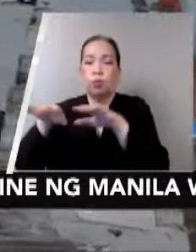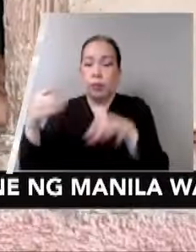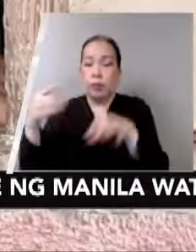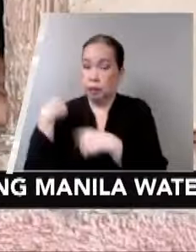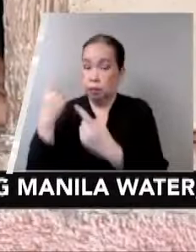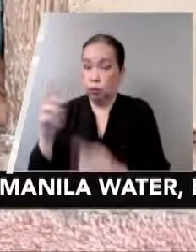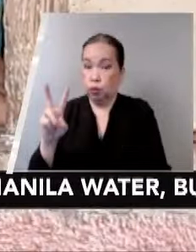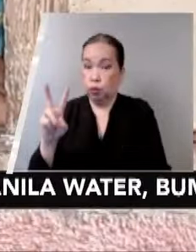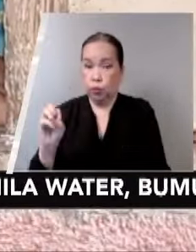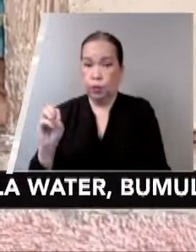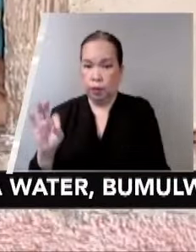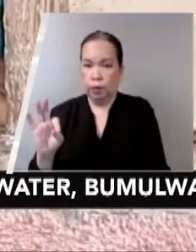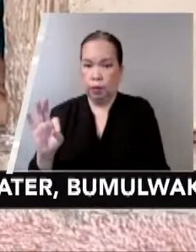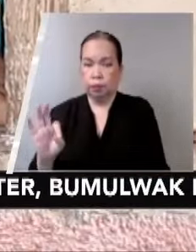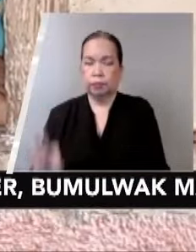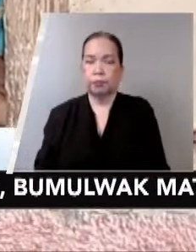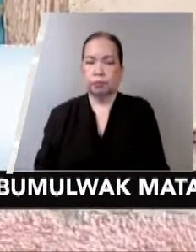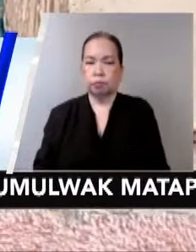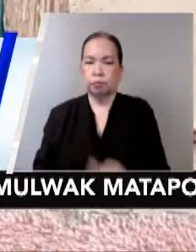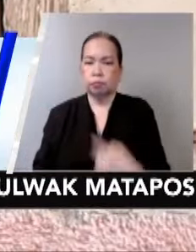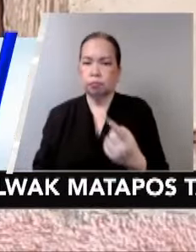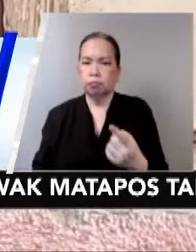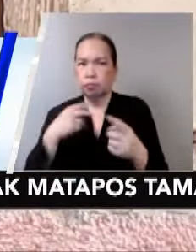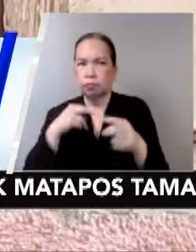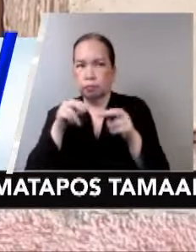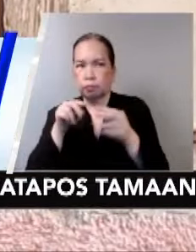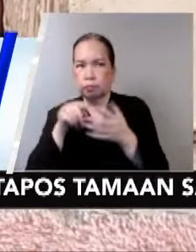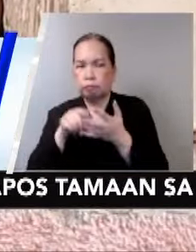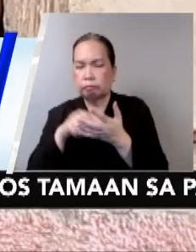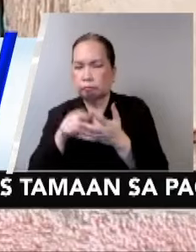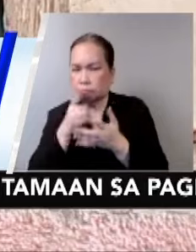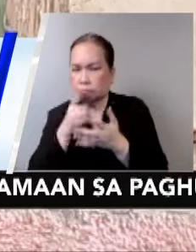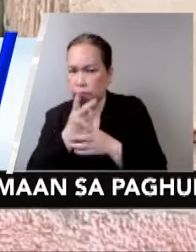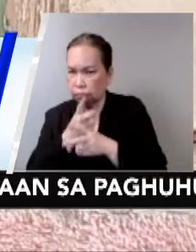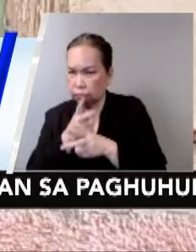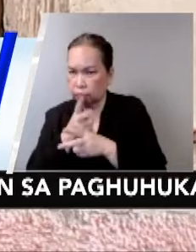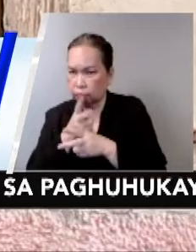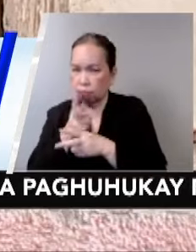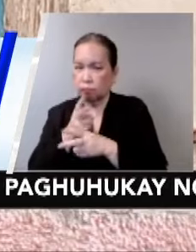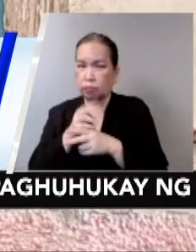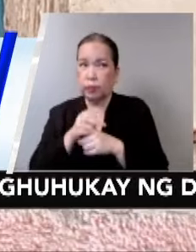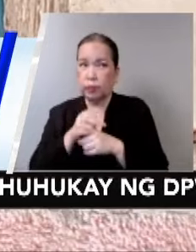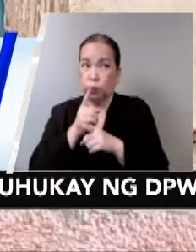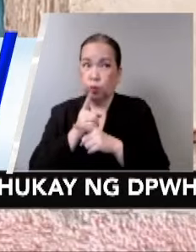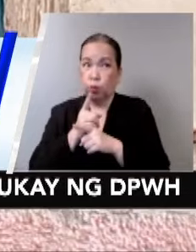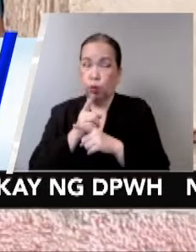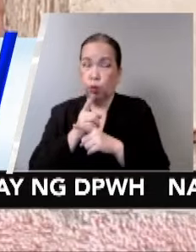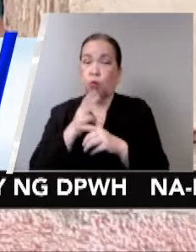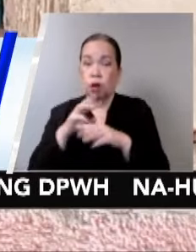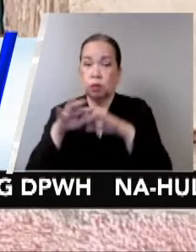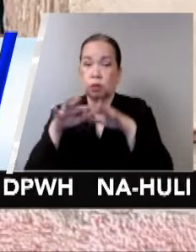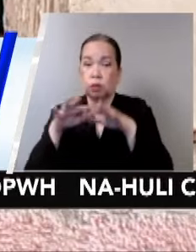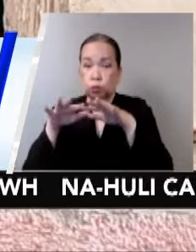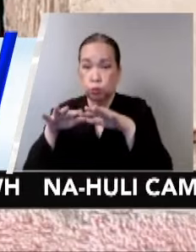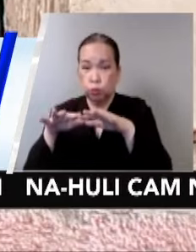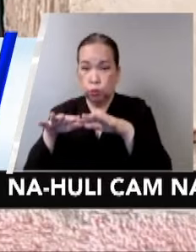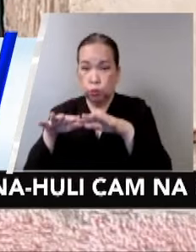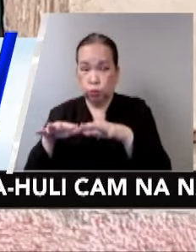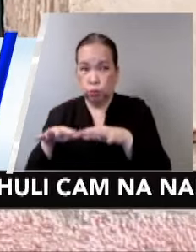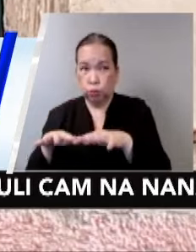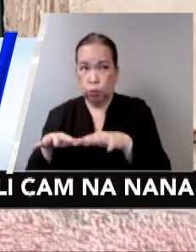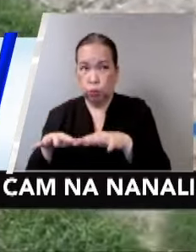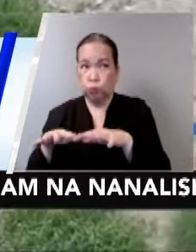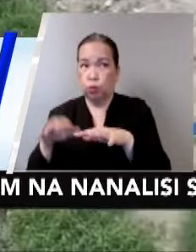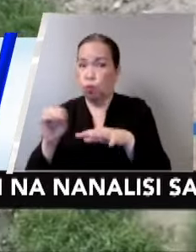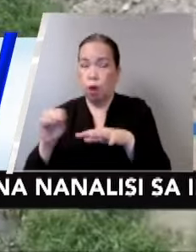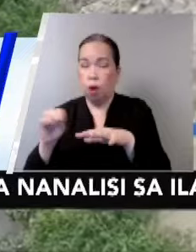lungsod. Tinitingnan pala talaga namin kung mag-ano yung tubig. Sa awa ng Panginoon, hindi